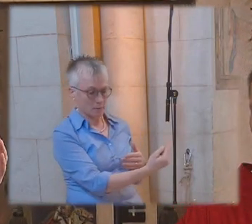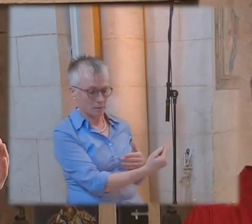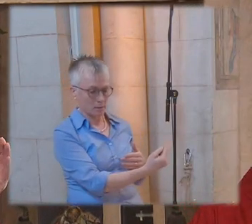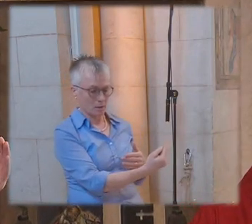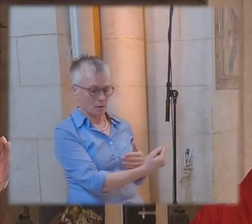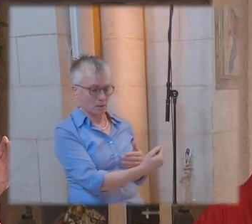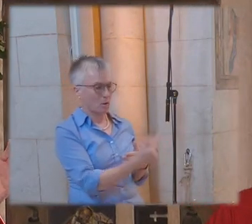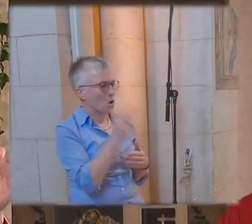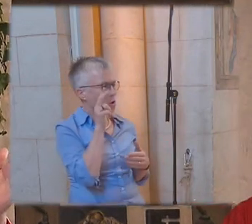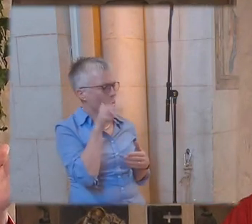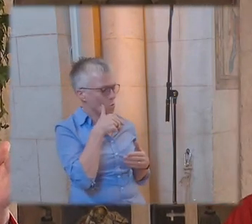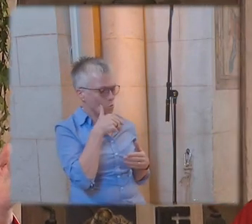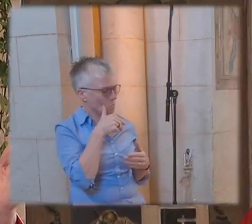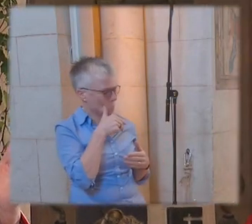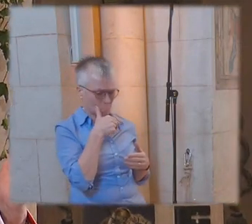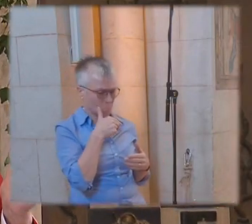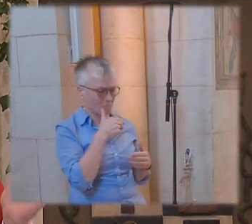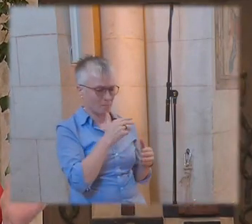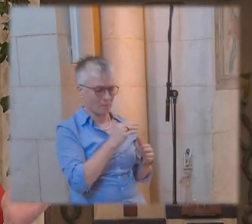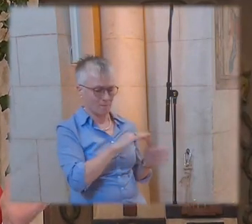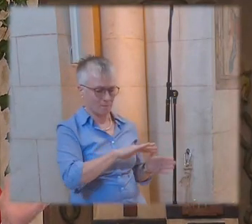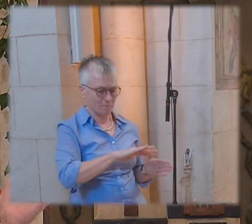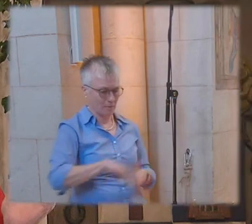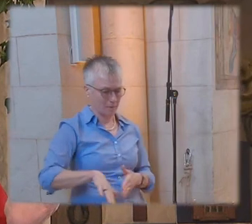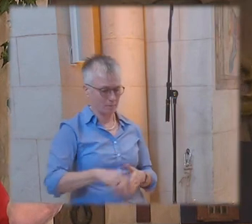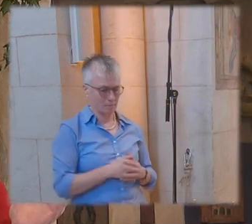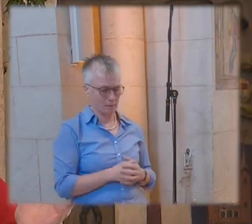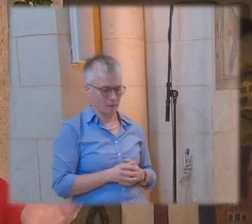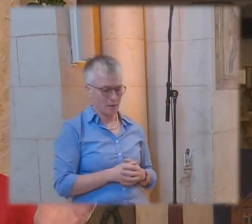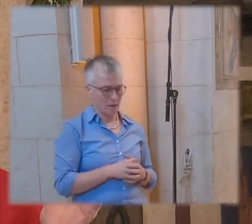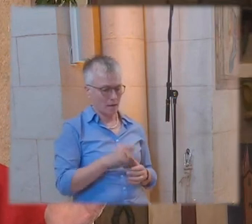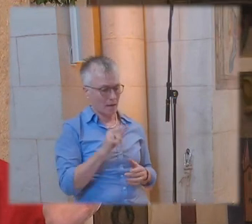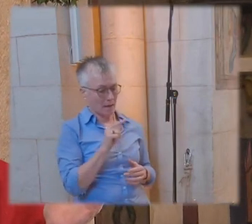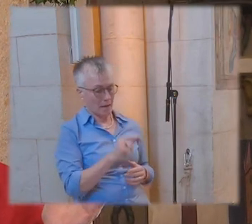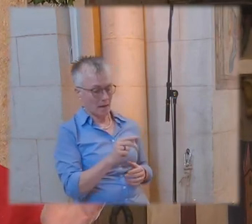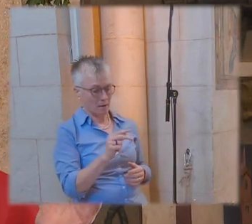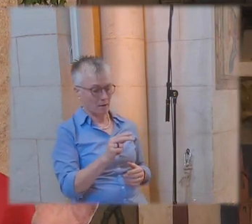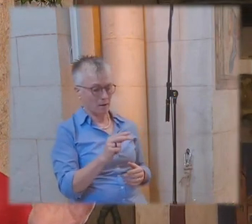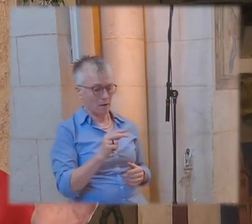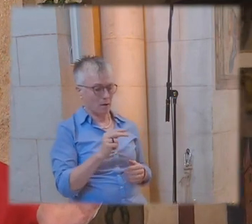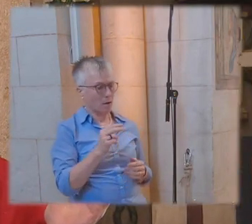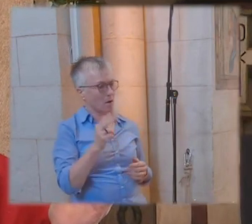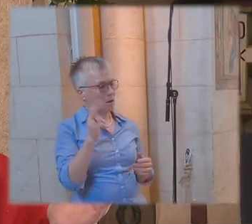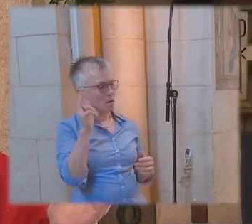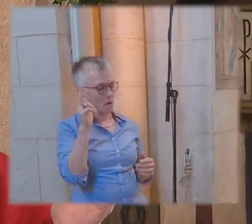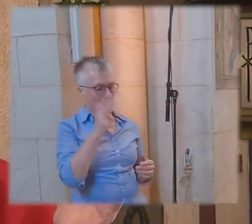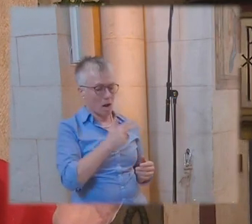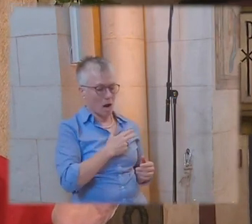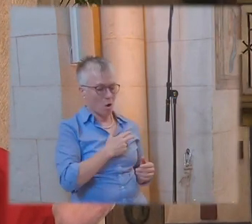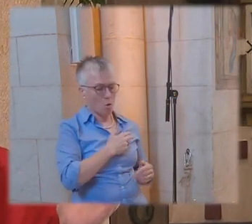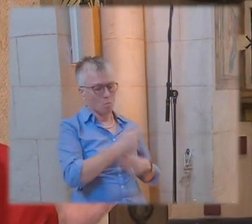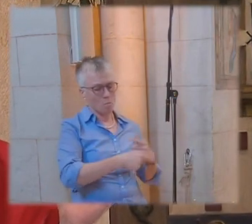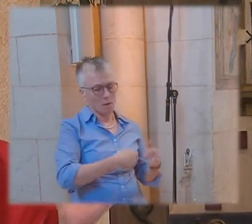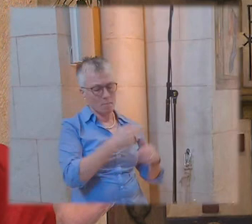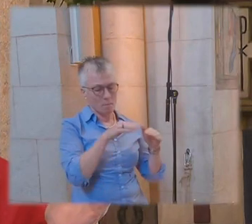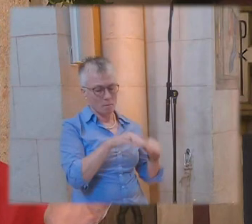für den christlichen Glauben und einem Leben für andere. Wir bitten dich, bestärke auch